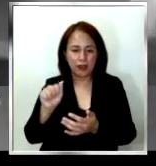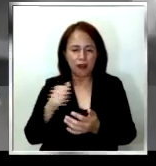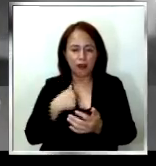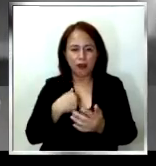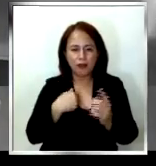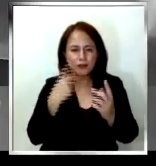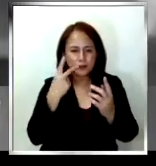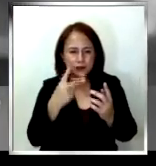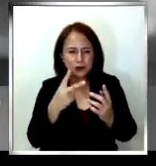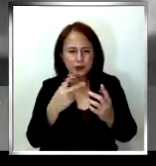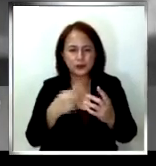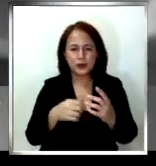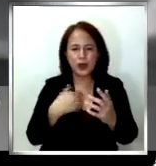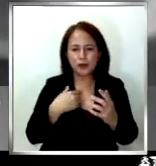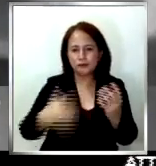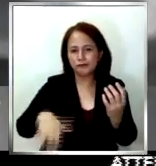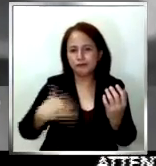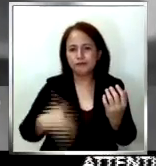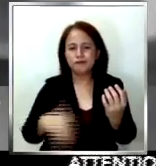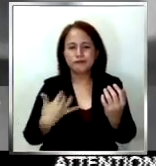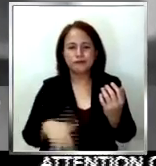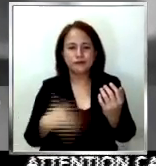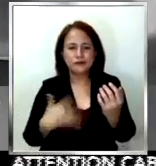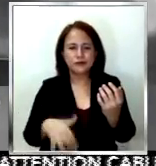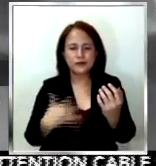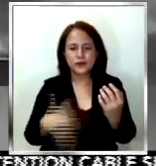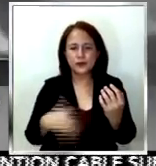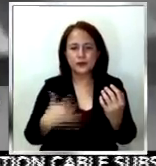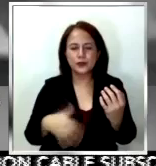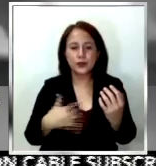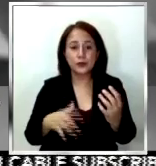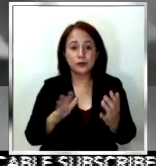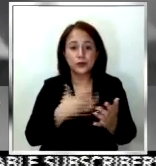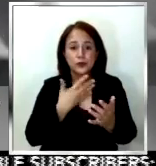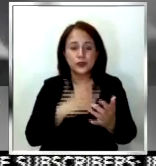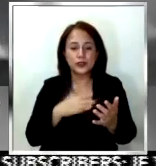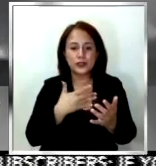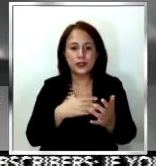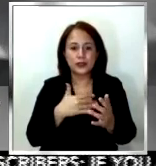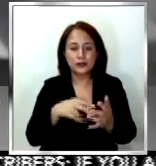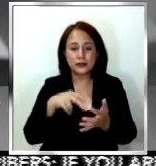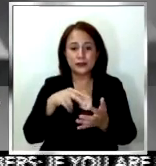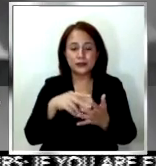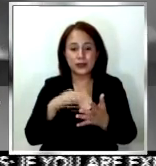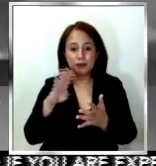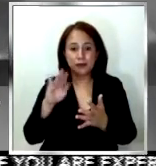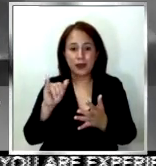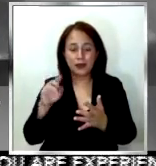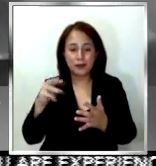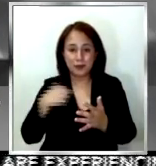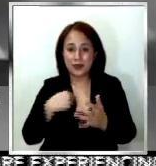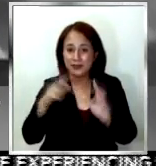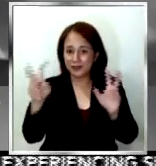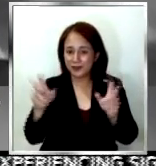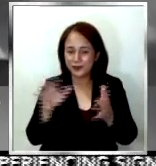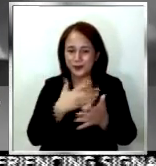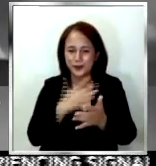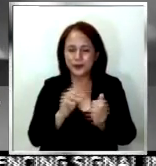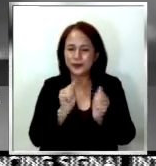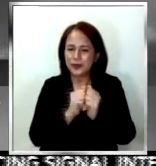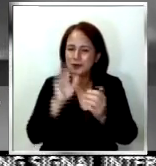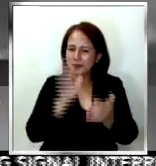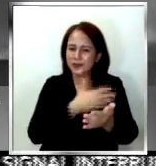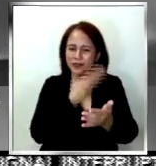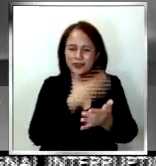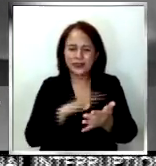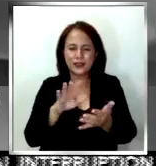nagsastrum sa gitara to the tune of the 60s hit na Stand By Me. Sinabayan din siya ng pagkanta ng kanyang Daddy Dong. Kwento ni Dong,